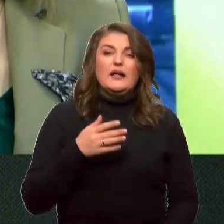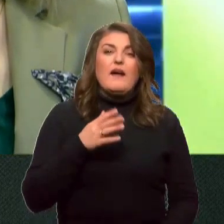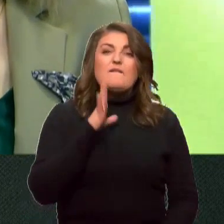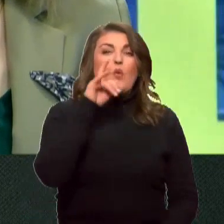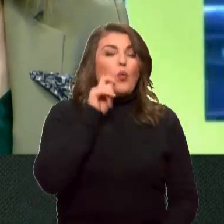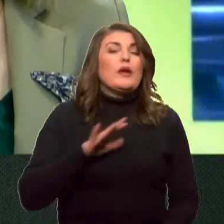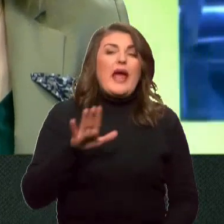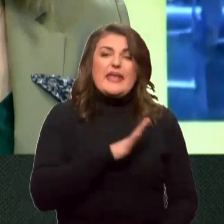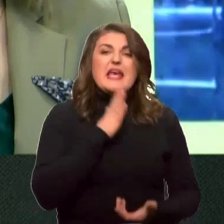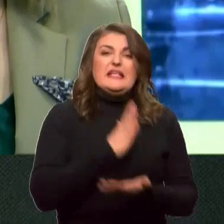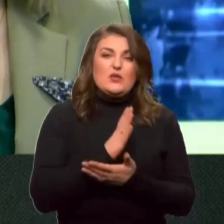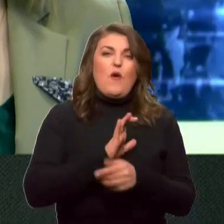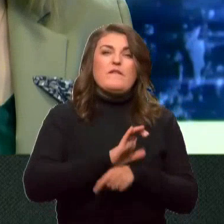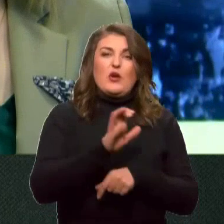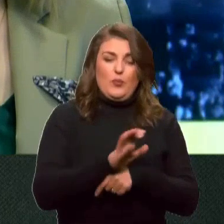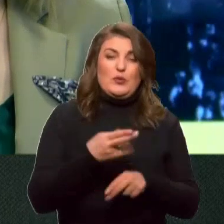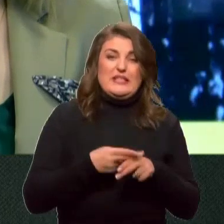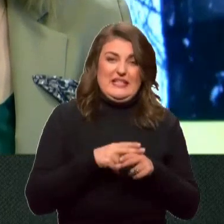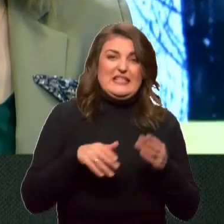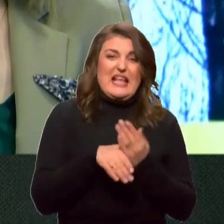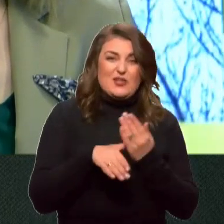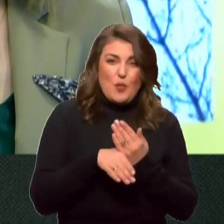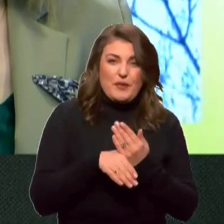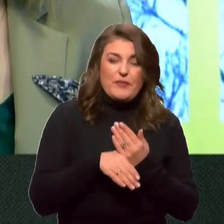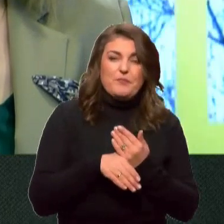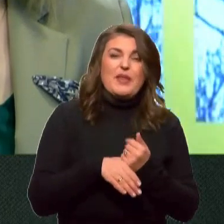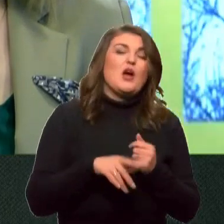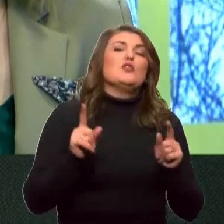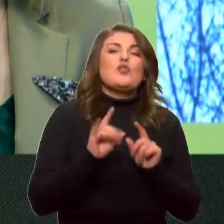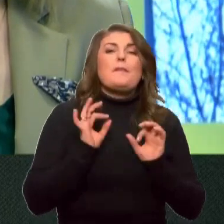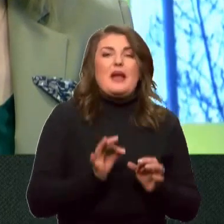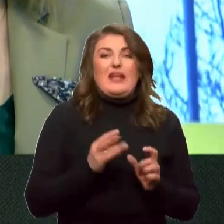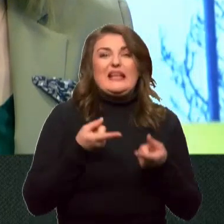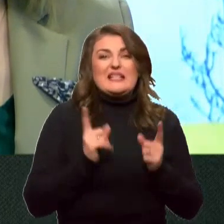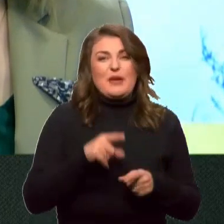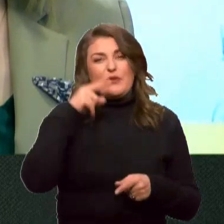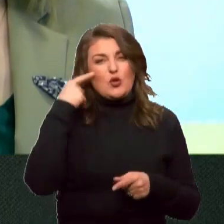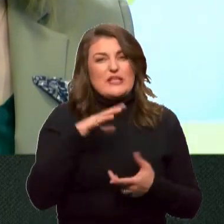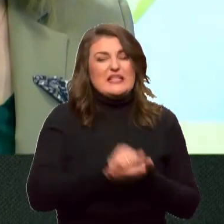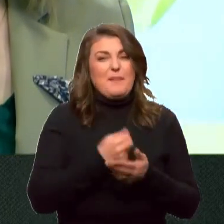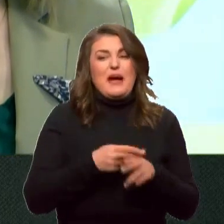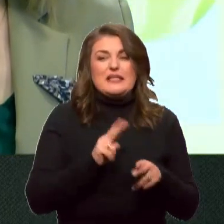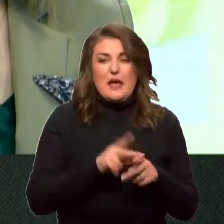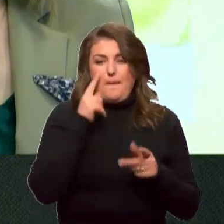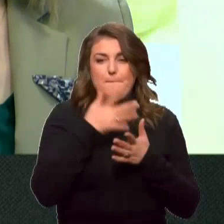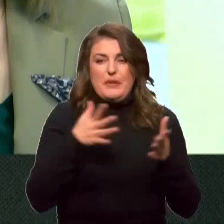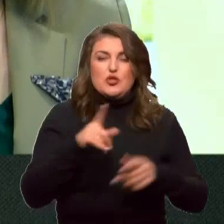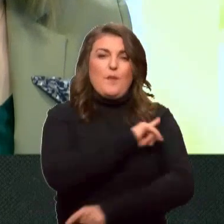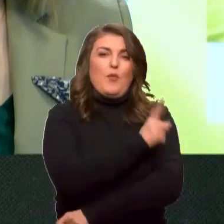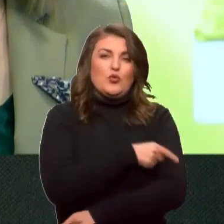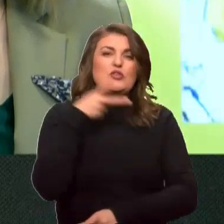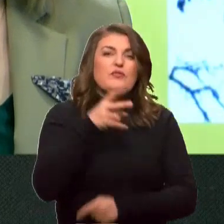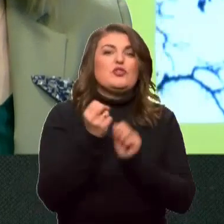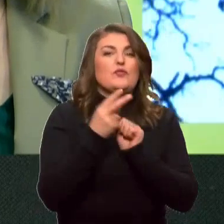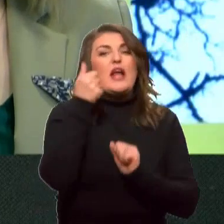В Україні існує виробництво даних засобів. Щоправда, насправді Росія займається цим більш потужно з